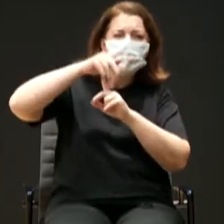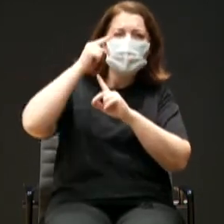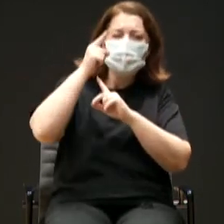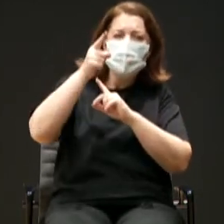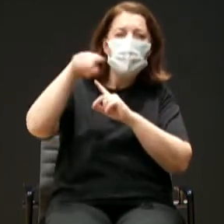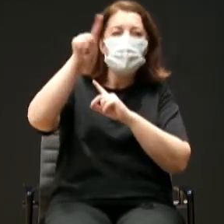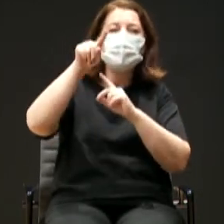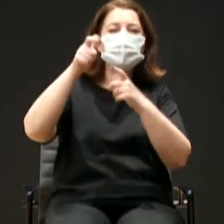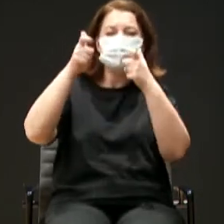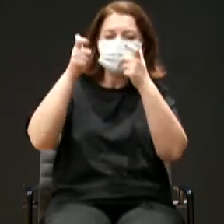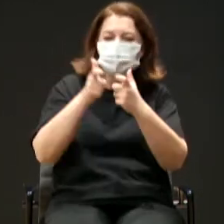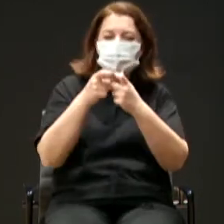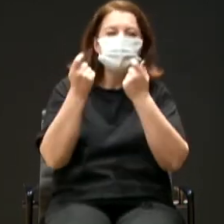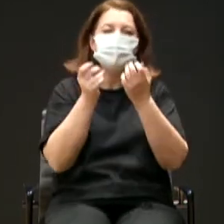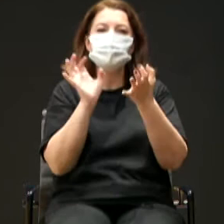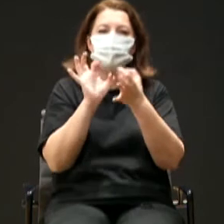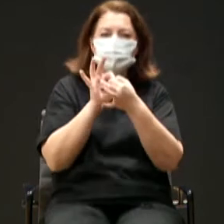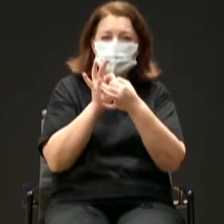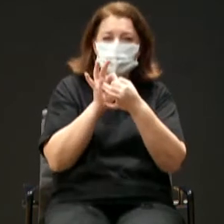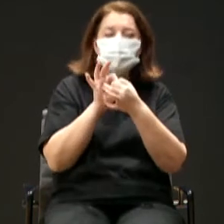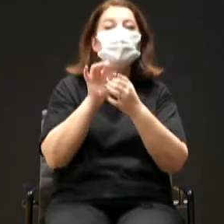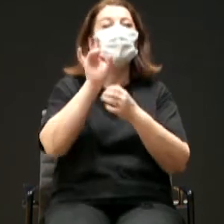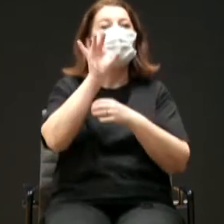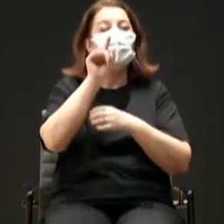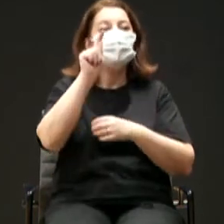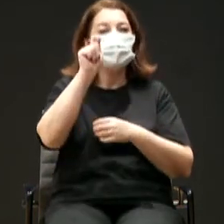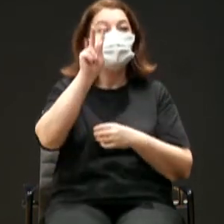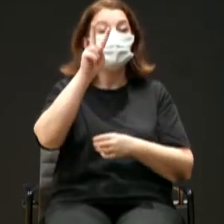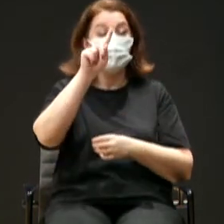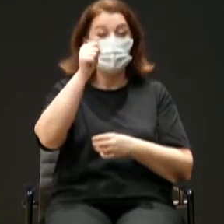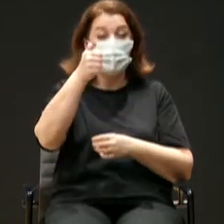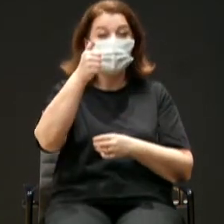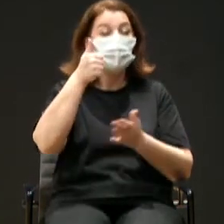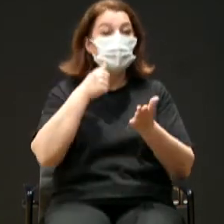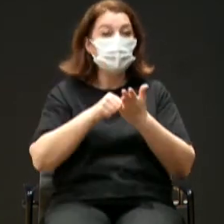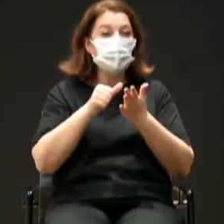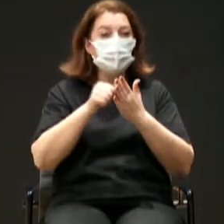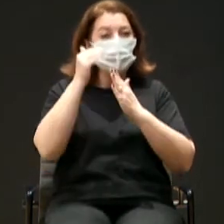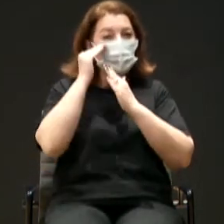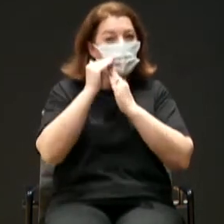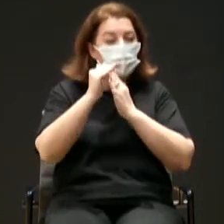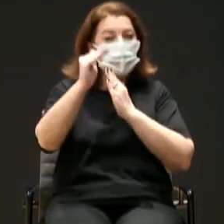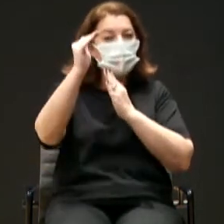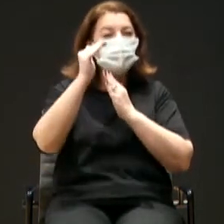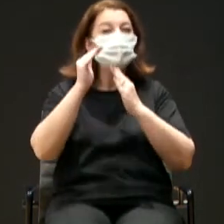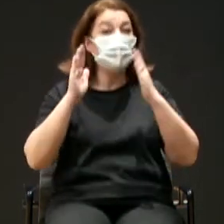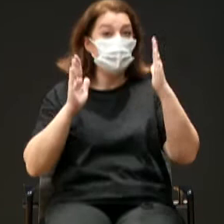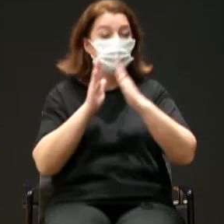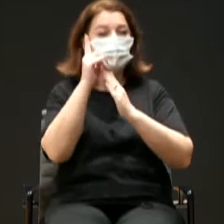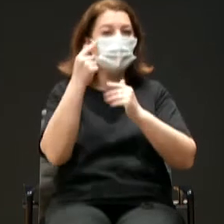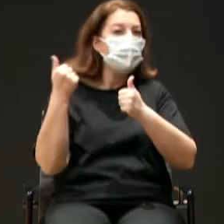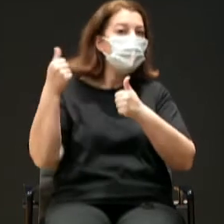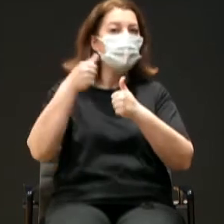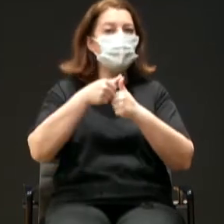yerli işbirlikçileri 15 Temmuz 2016 tarihinde milletimize karşı bir kez